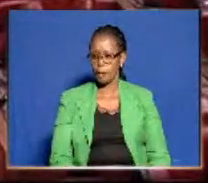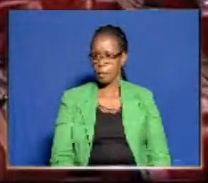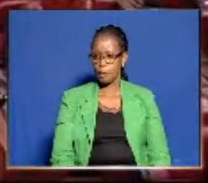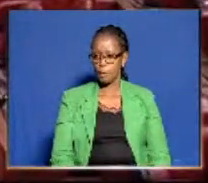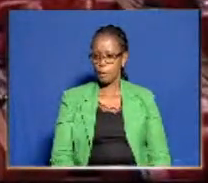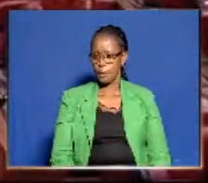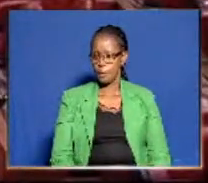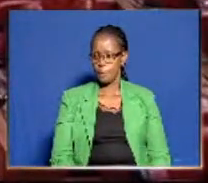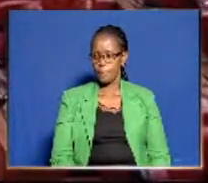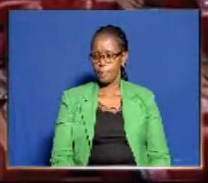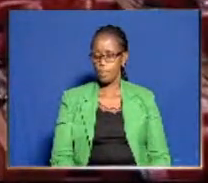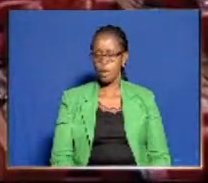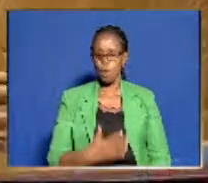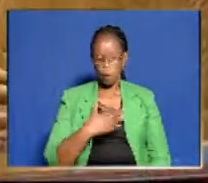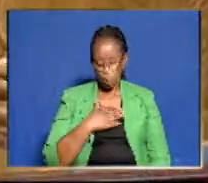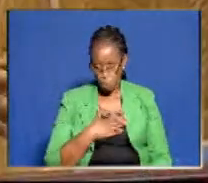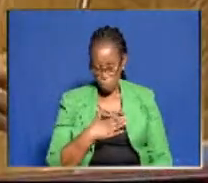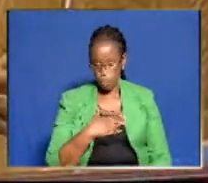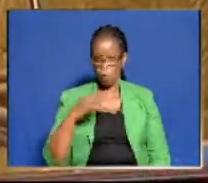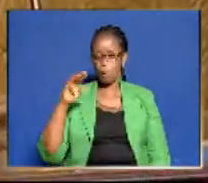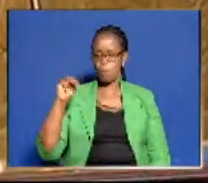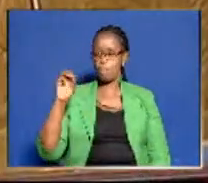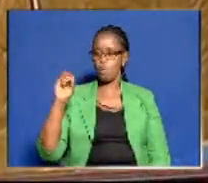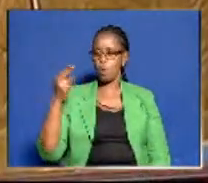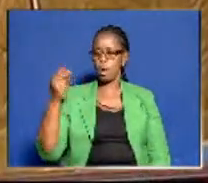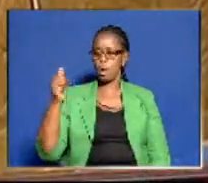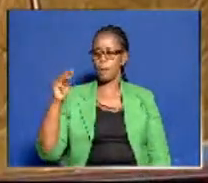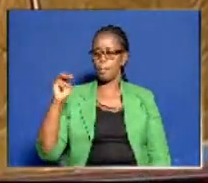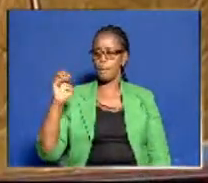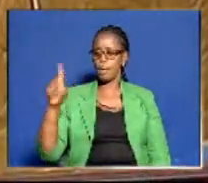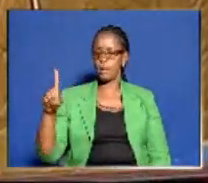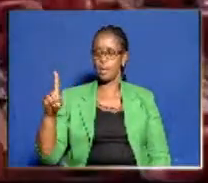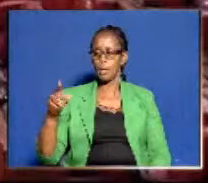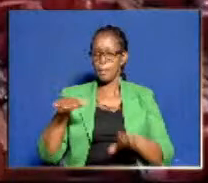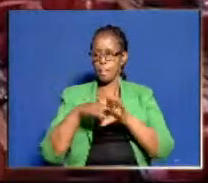The Honorable Obo Mohammed, member for Lamu.